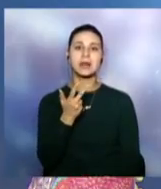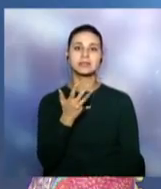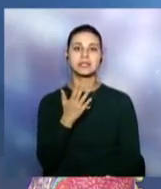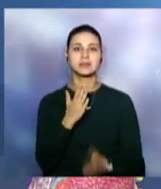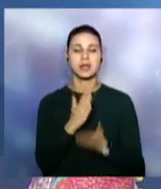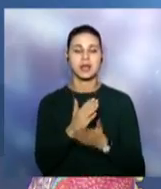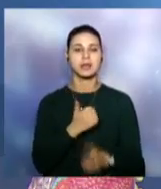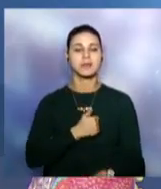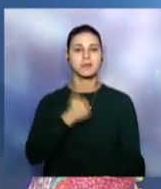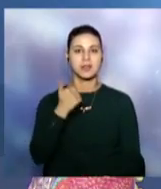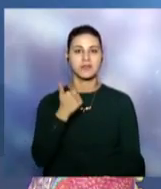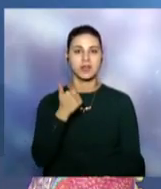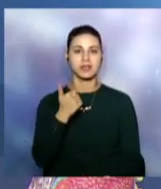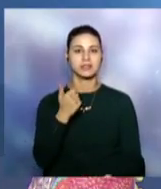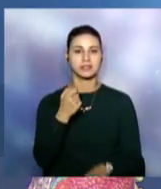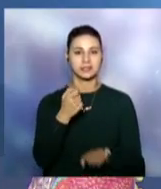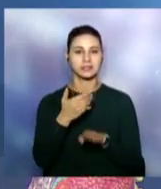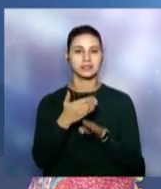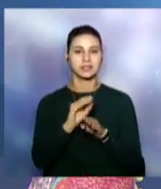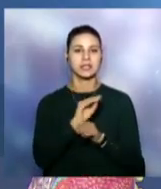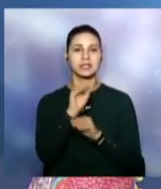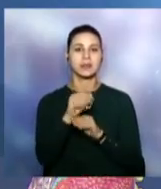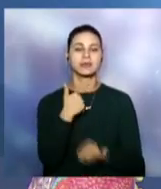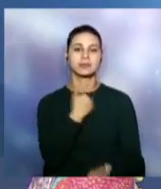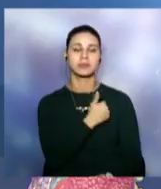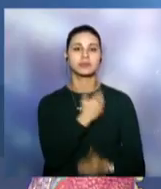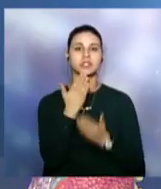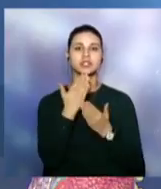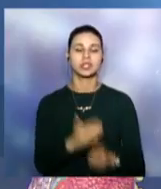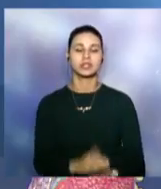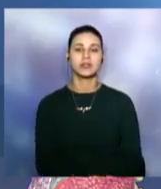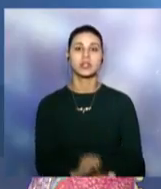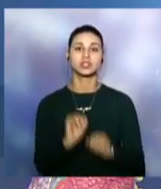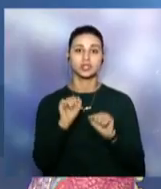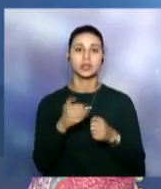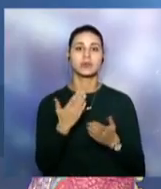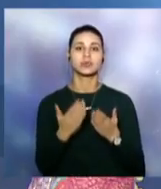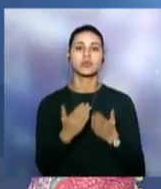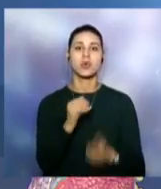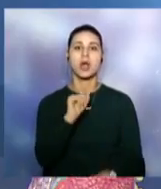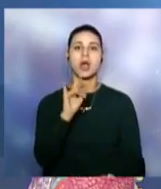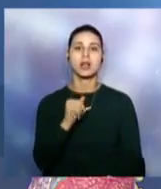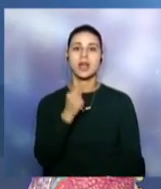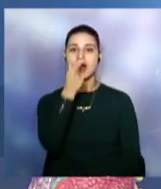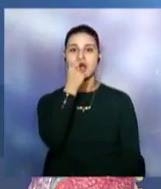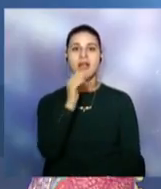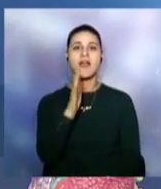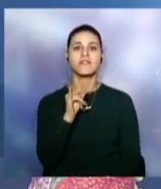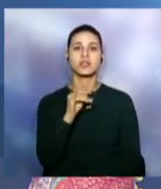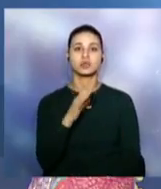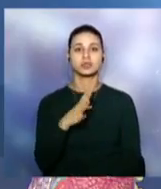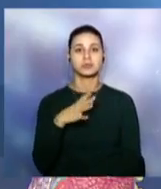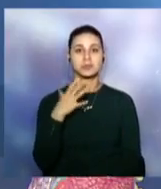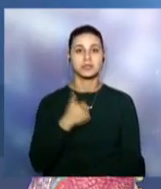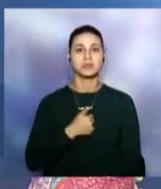ნაწილია. მე თან დავამატებ კითხვებს თქვენი ნებართვის. შეიძლება თუ არა ვირუსული